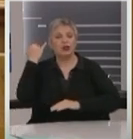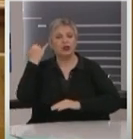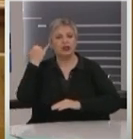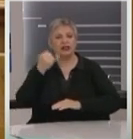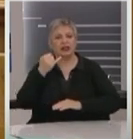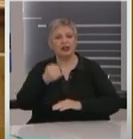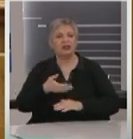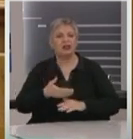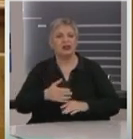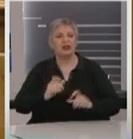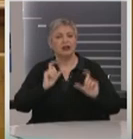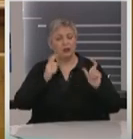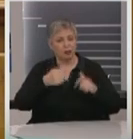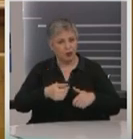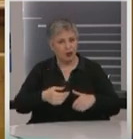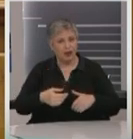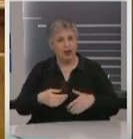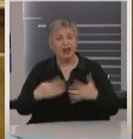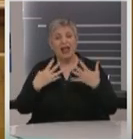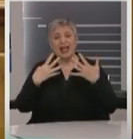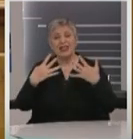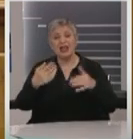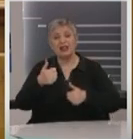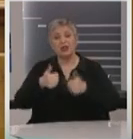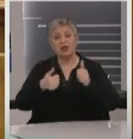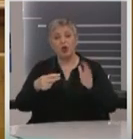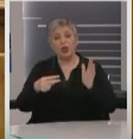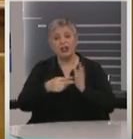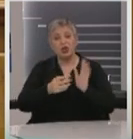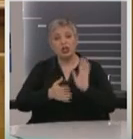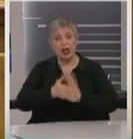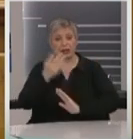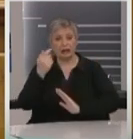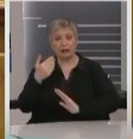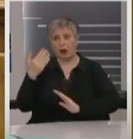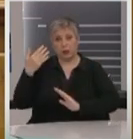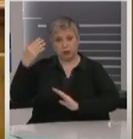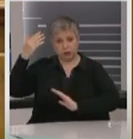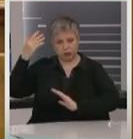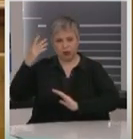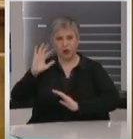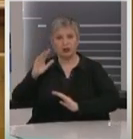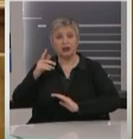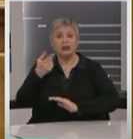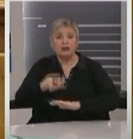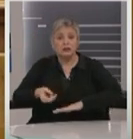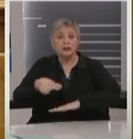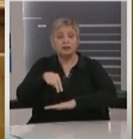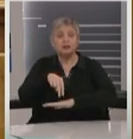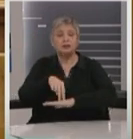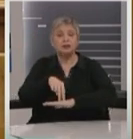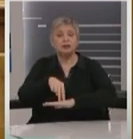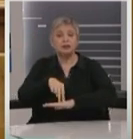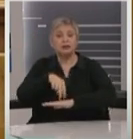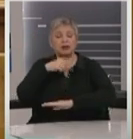Γεωργιάδης, στις 9 Έκτου του 2011, όχι πολλά χρόνια πριν, που από αυτό εδώ το βήμα